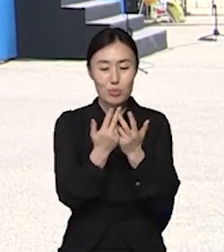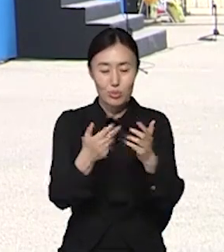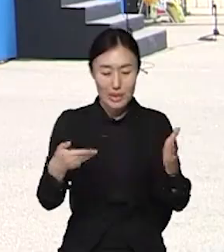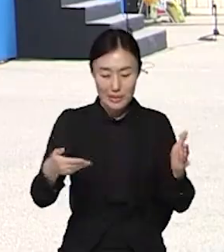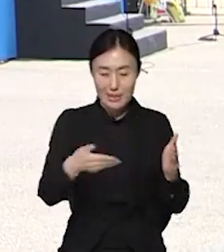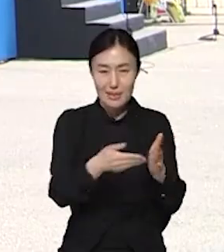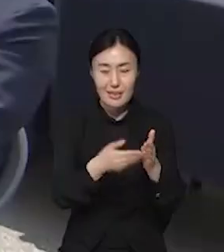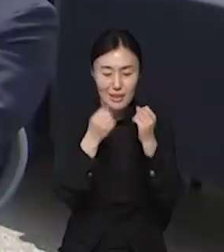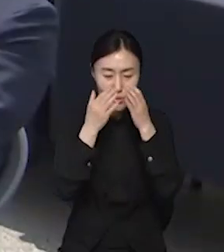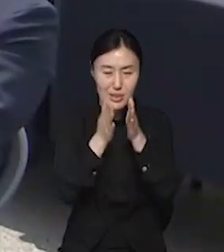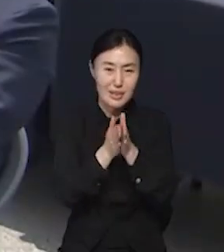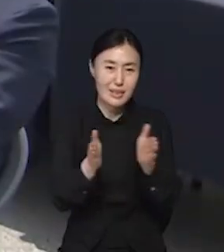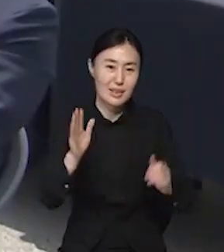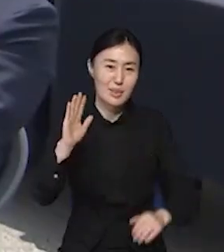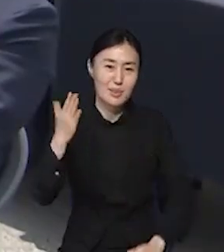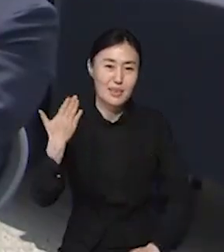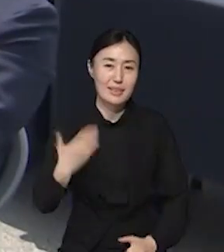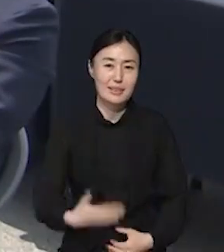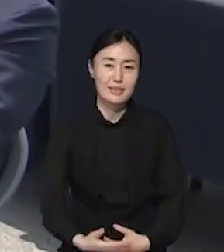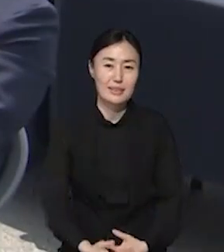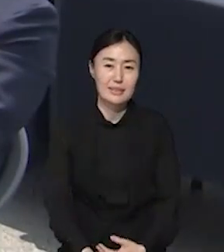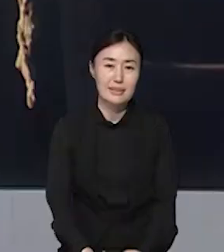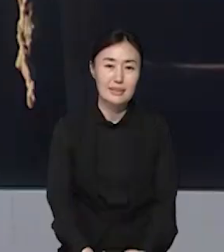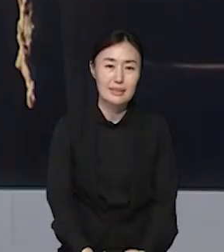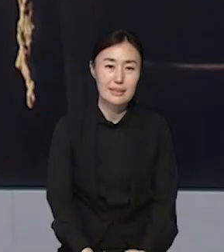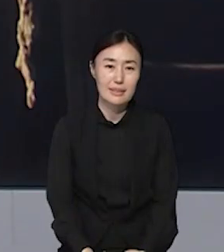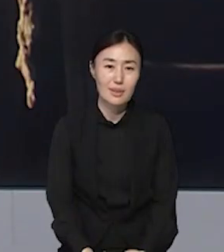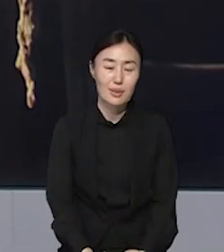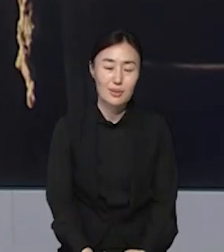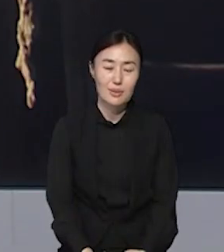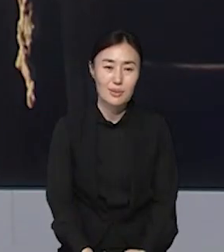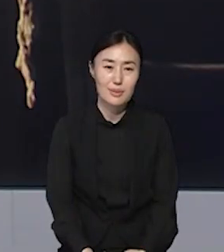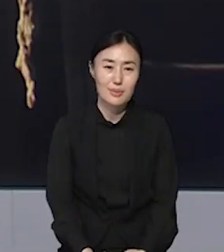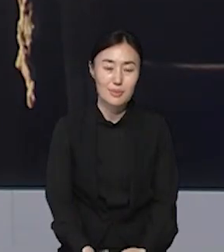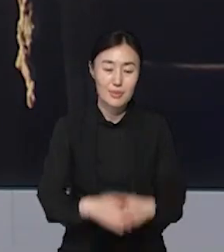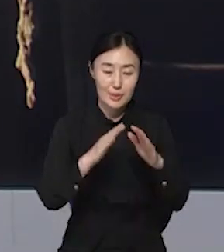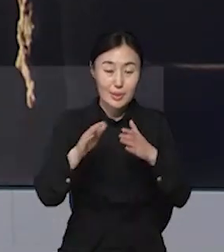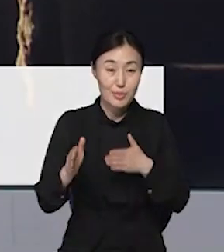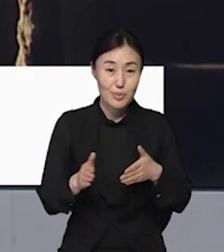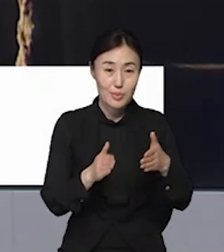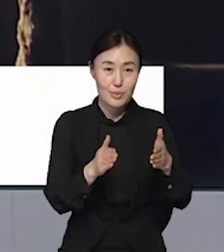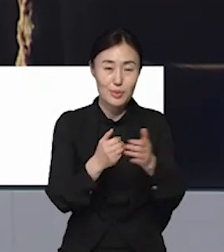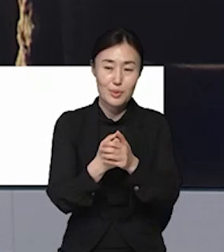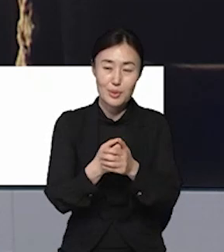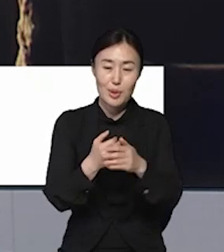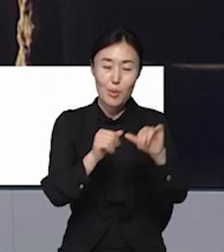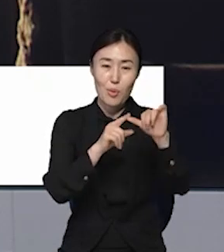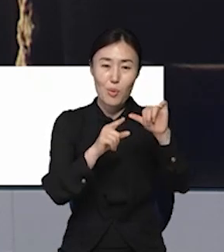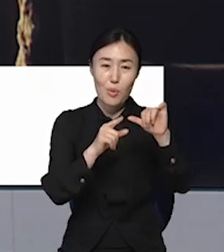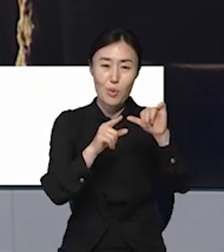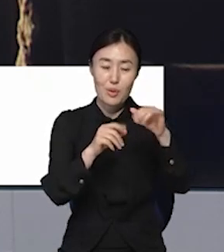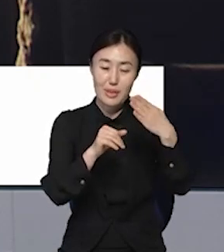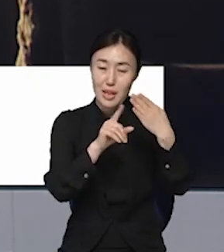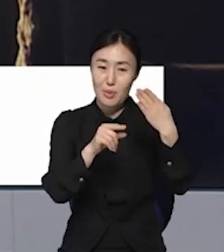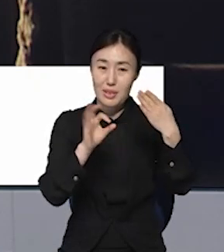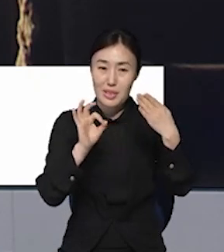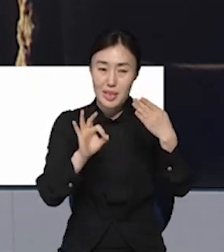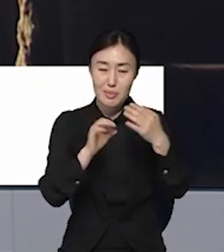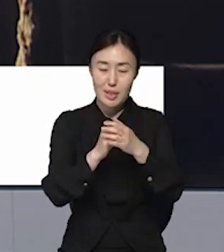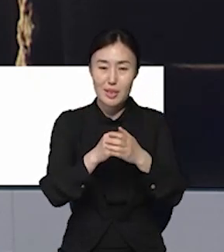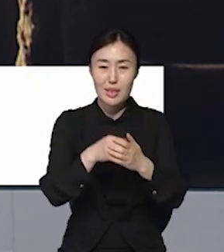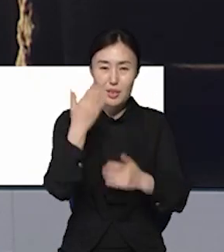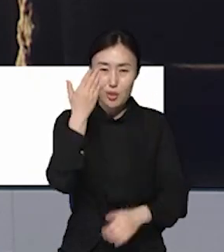출발을 시작했습니다. 여러분 대단히 감사합니다. 전라남도가 지난 10일 충북 천주의 한우